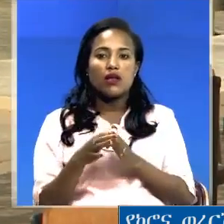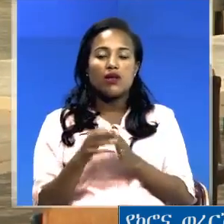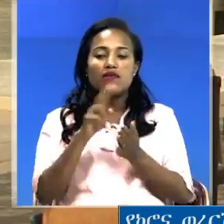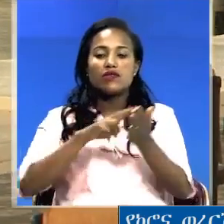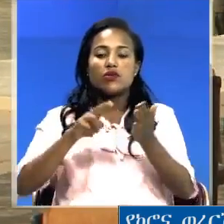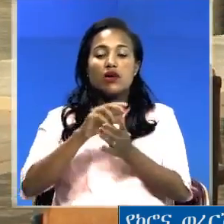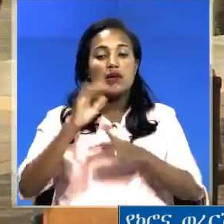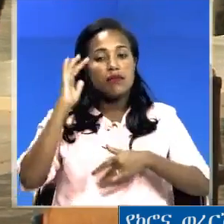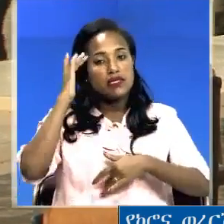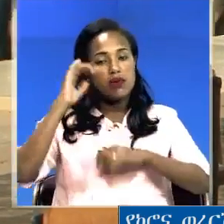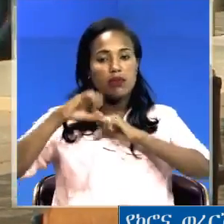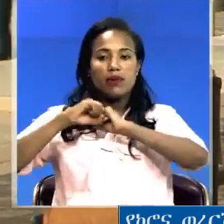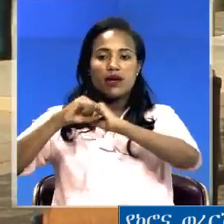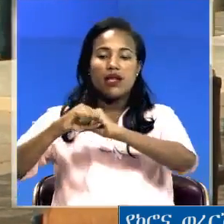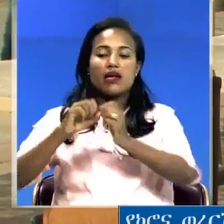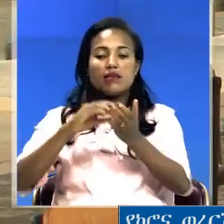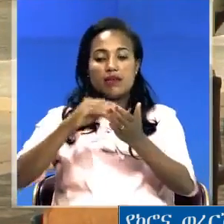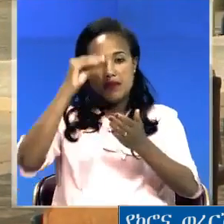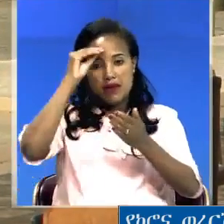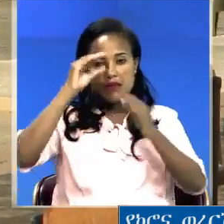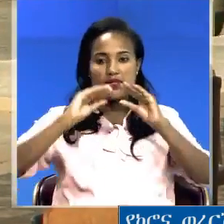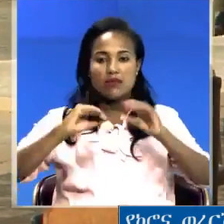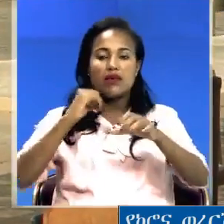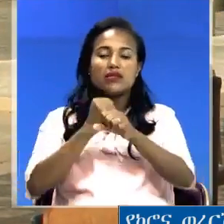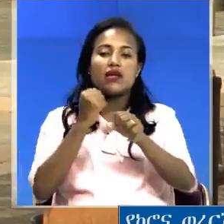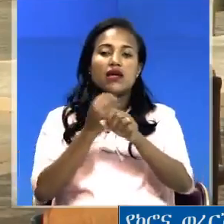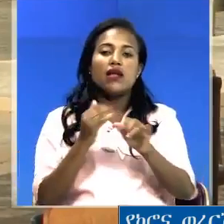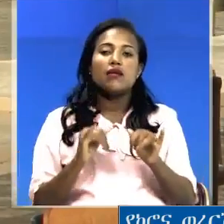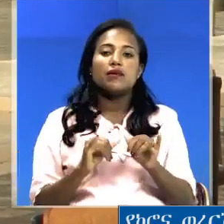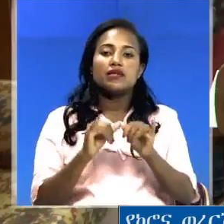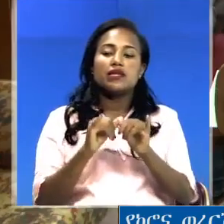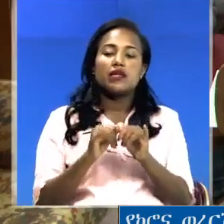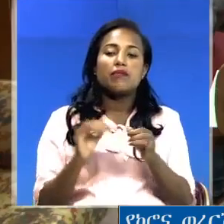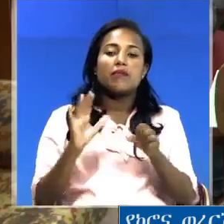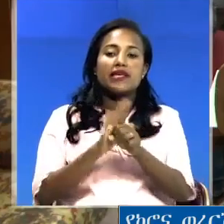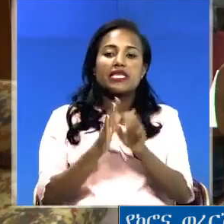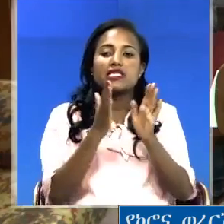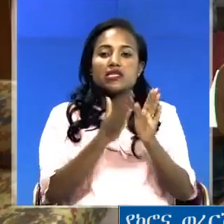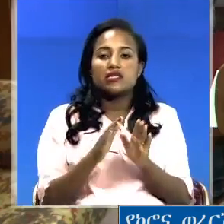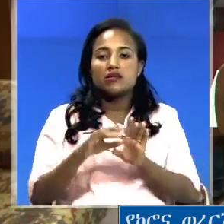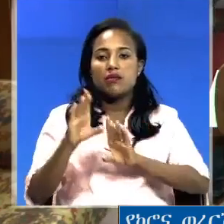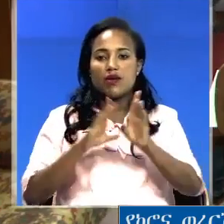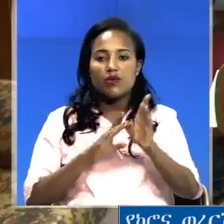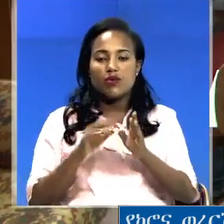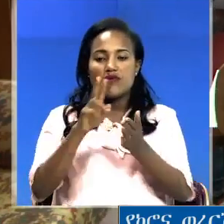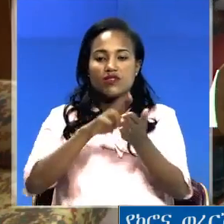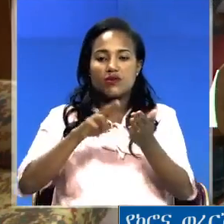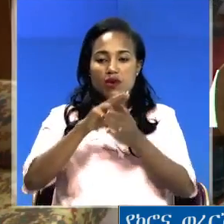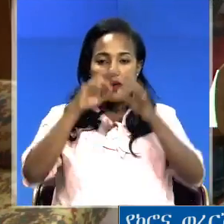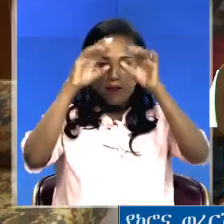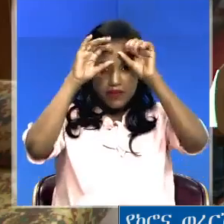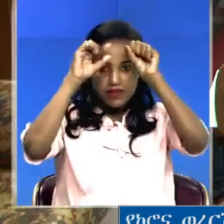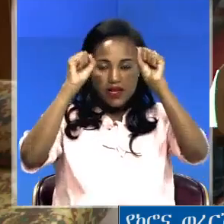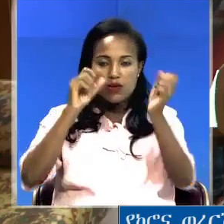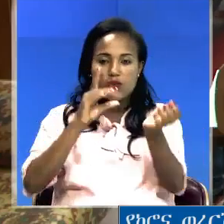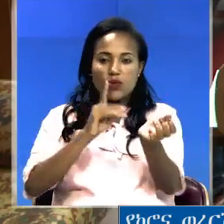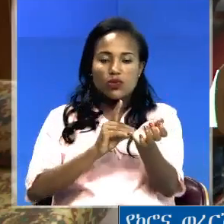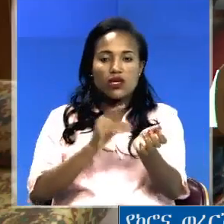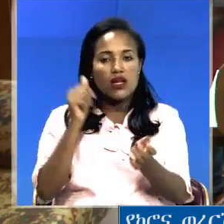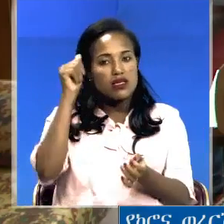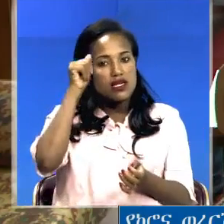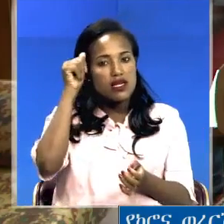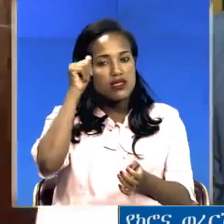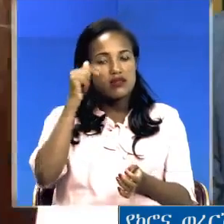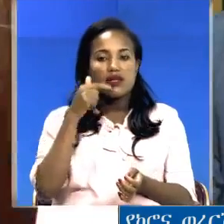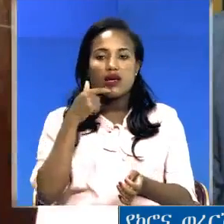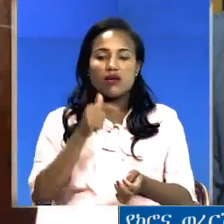በሽታውን በመከላከል የመማር ማስተማሩን ስራ ለማስቀጠል በቂ ዝግጅት ማድረጉን የዩኒቨርሲቲው ፕሬዝዳንት ዶክተር አስራት አጸደወይን